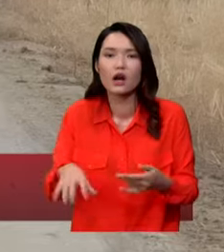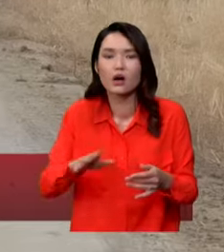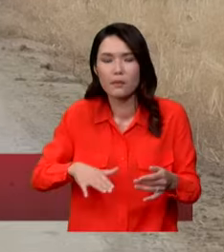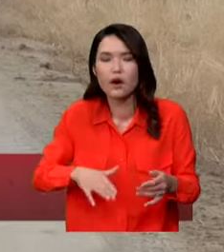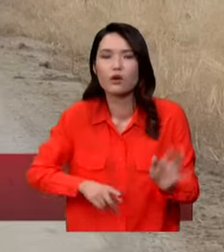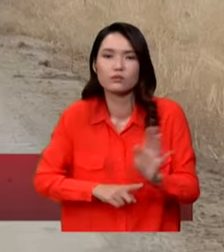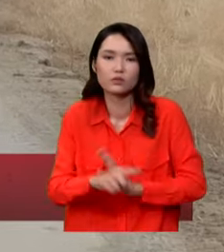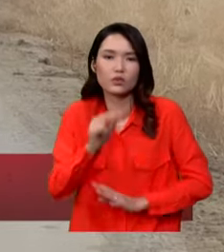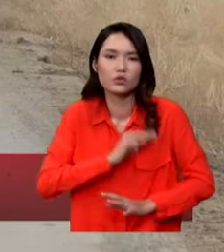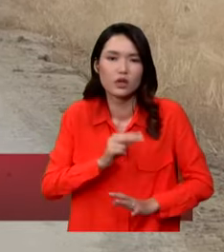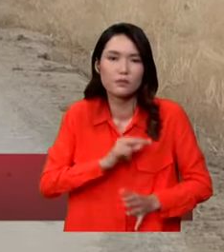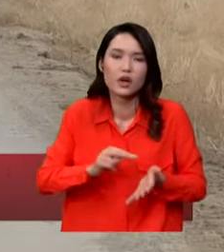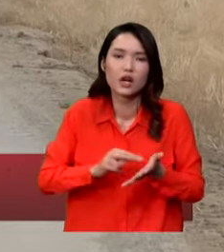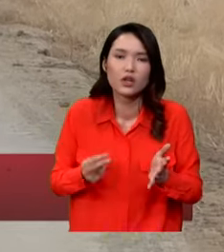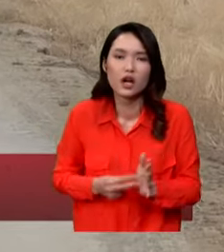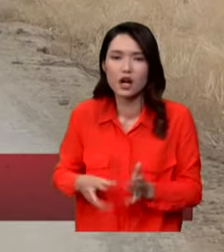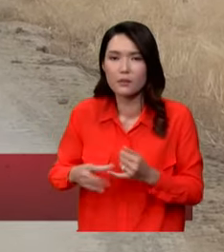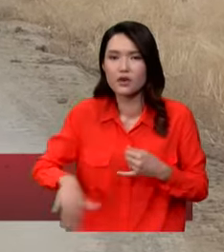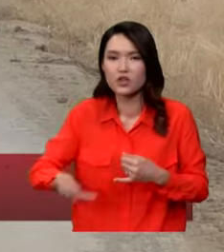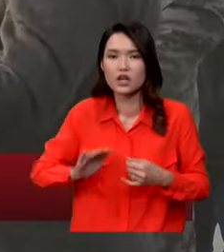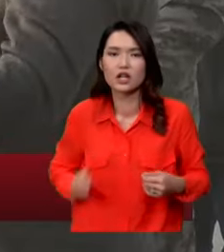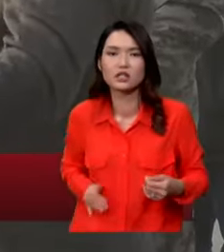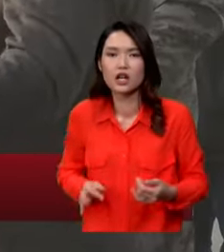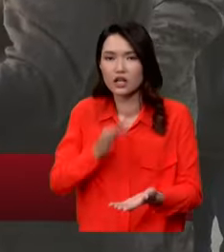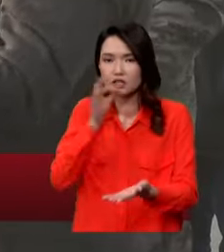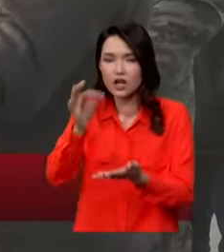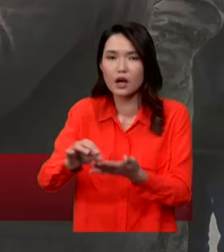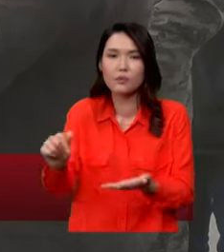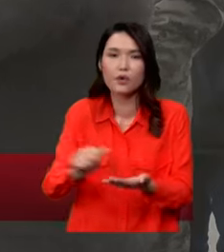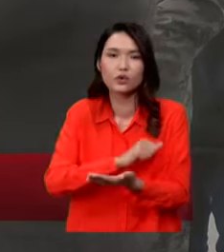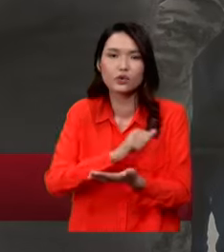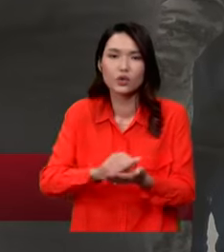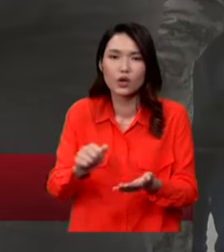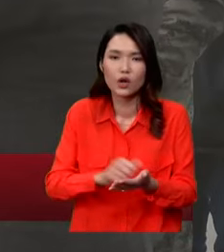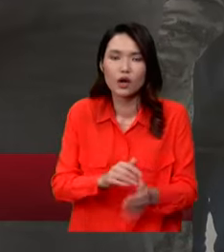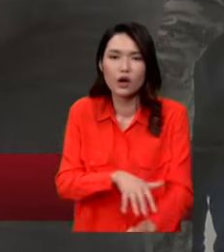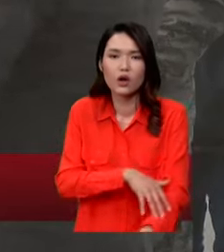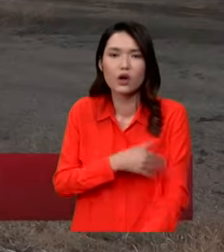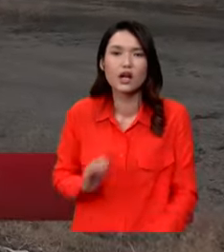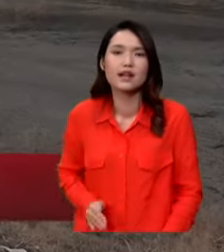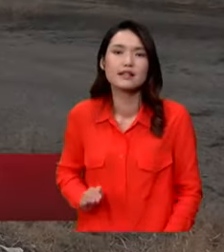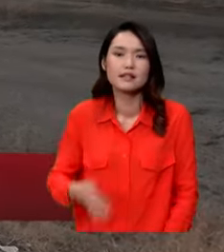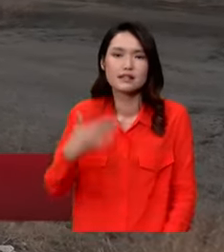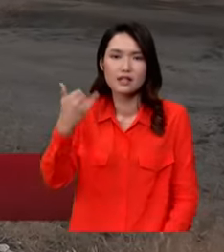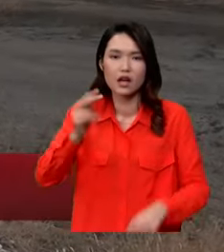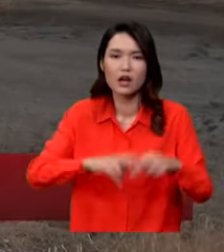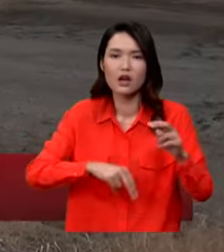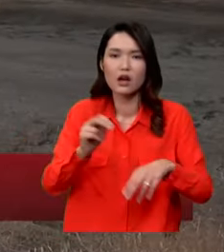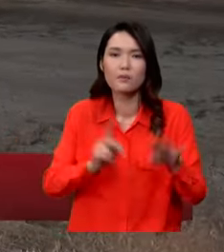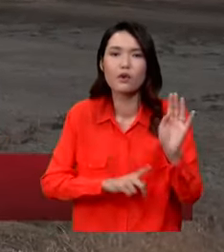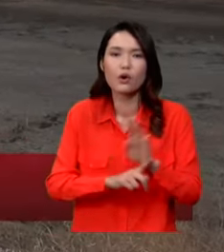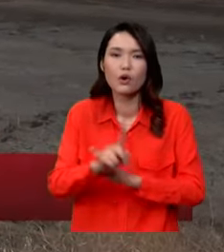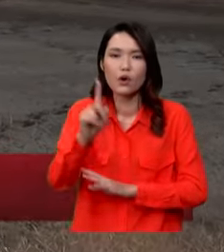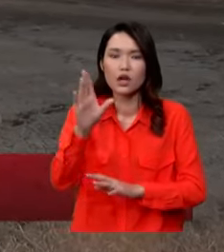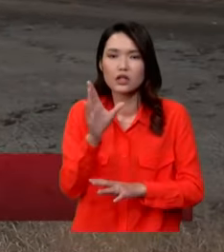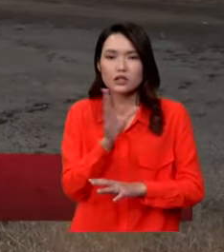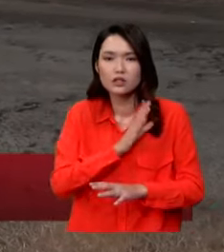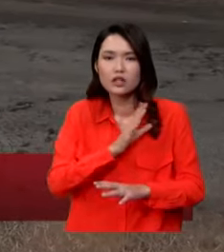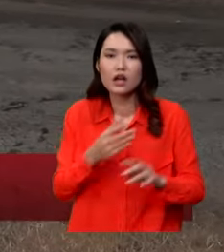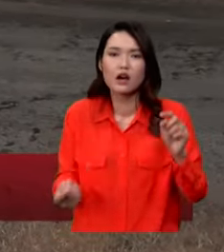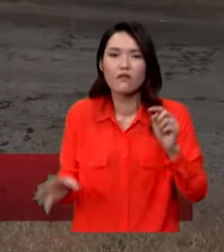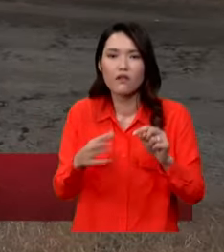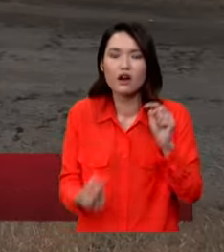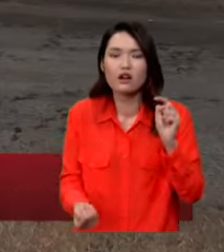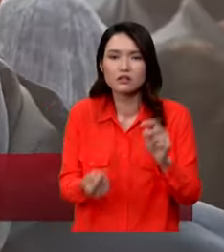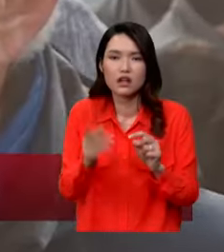басталады. Жұмыс жергілікті компанияға жүктелген. Құжатты күтіп қол қусырып отырған мердігерлер құрылысты бастап кетуге сақадай сай